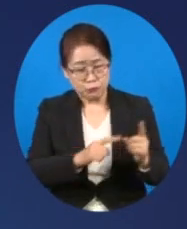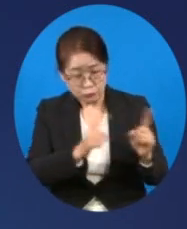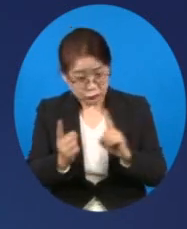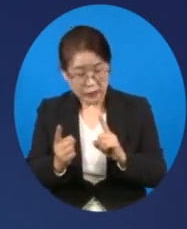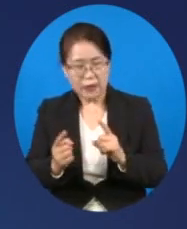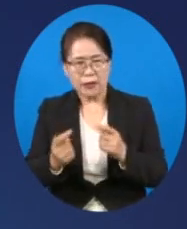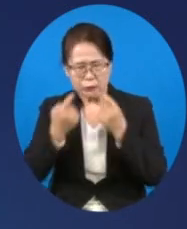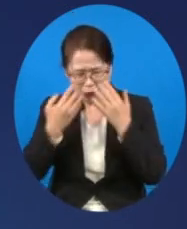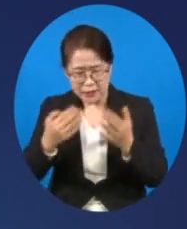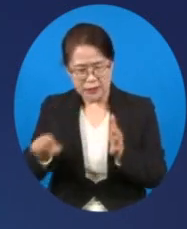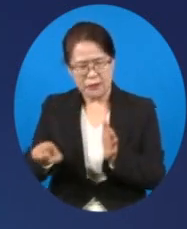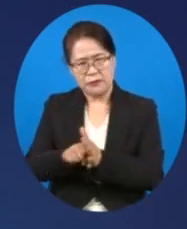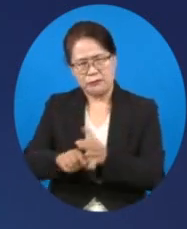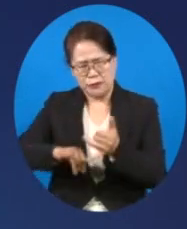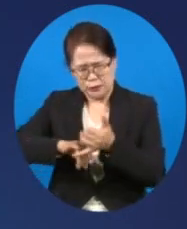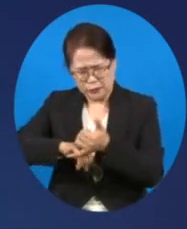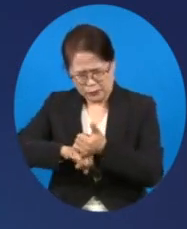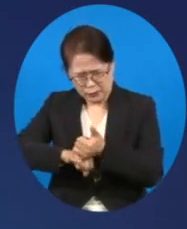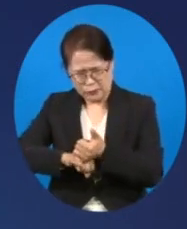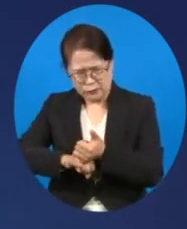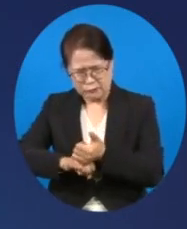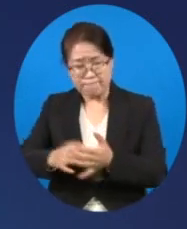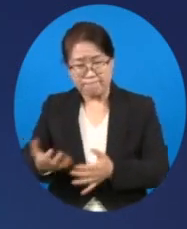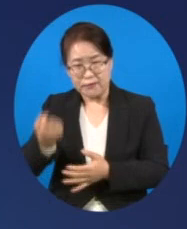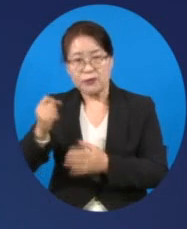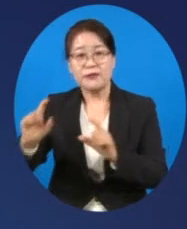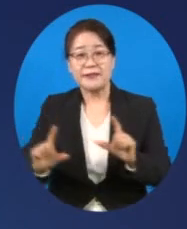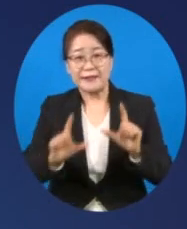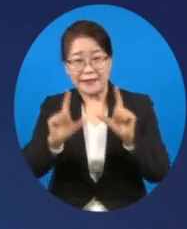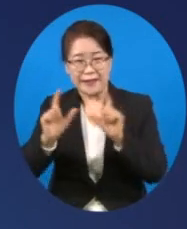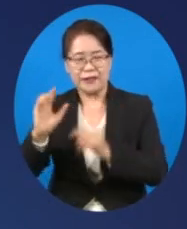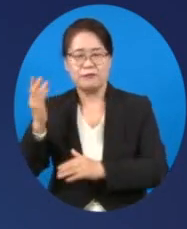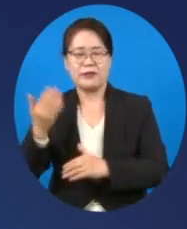확신 만큼은 반드시 가져야 한다는 것이죠